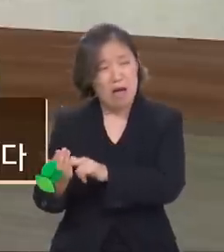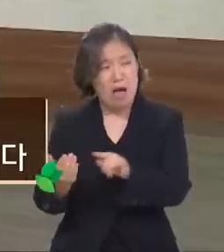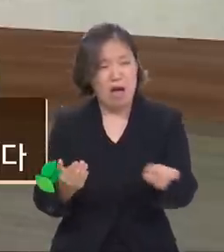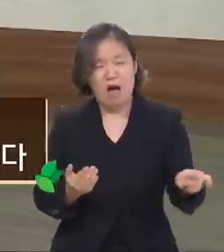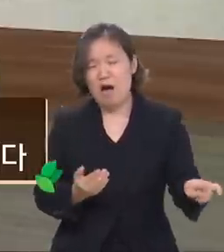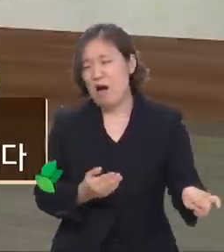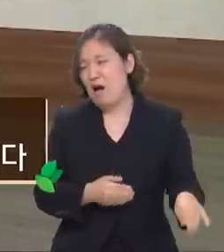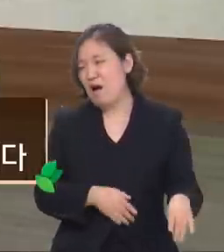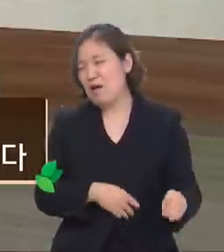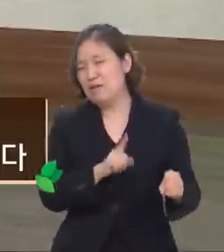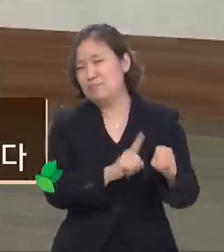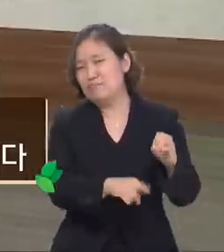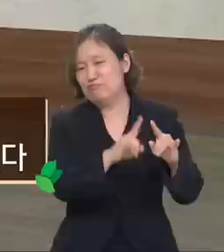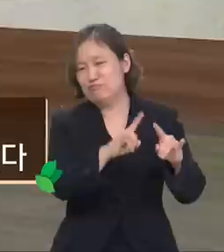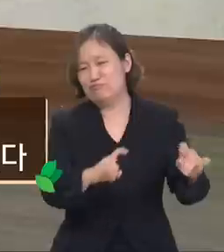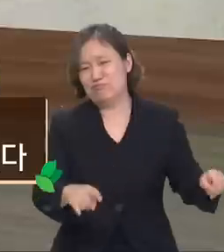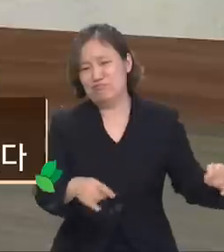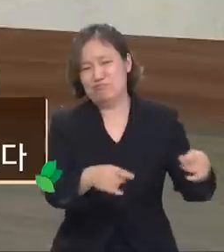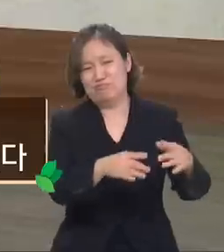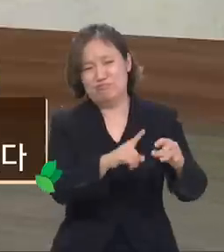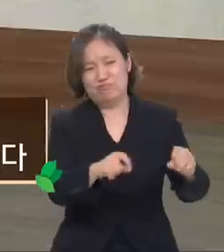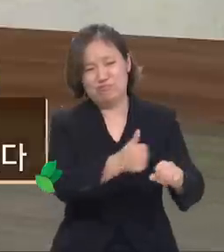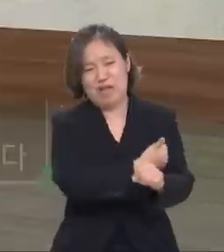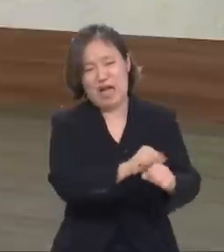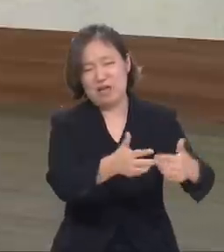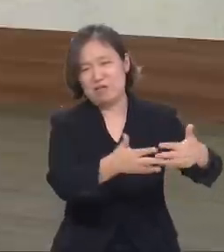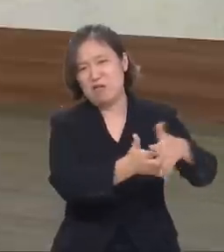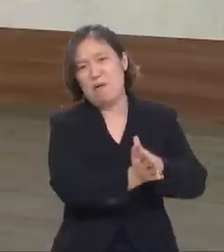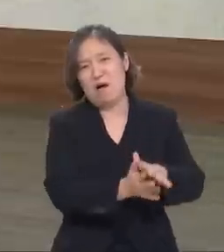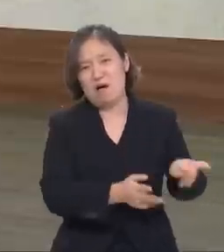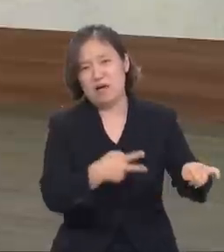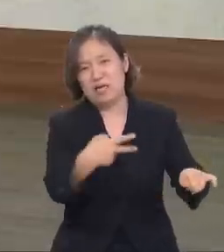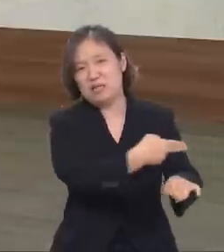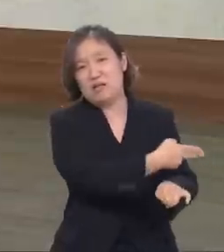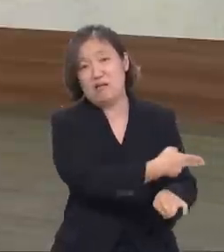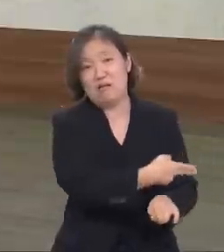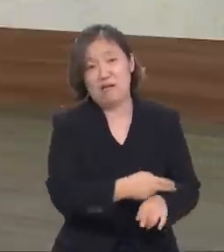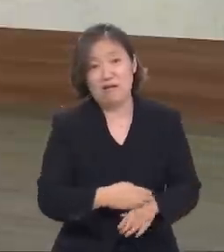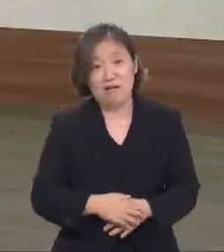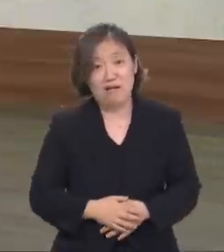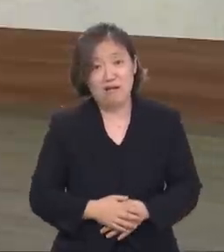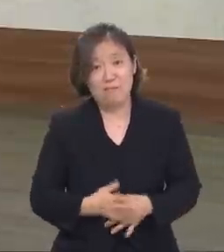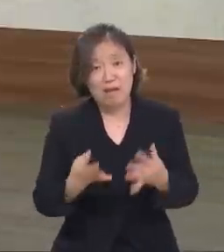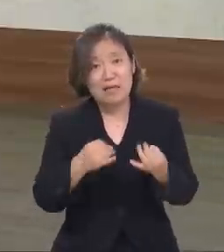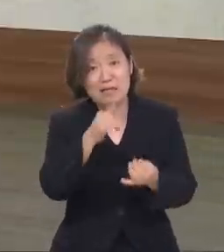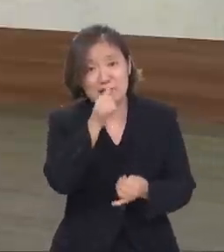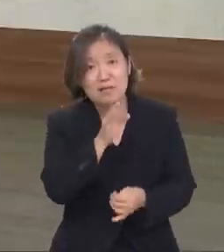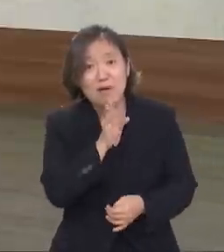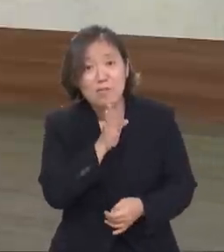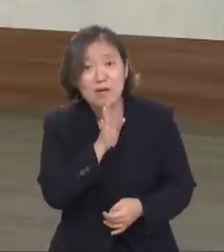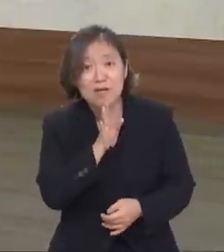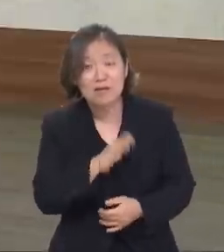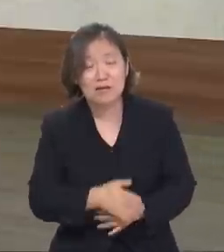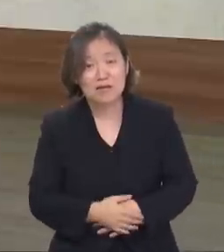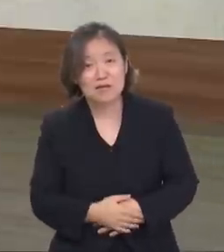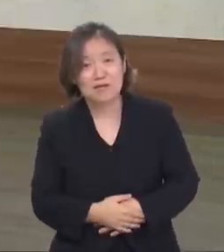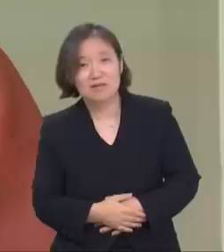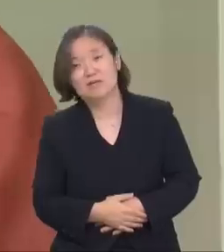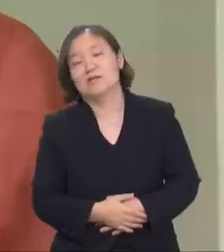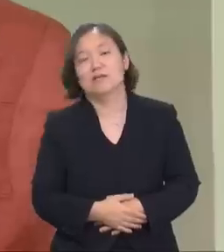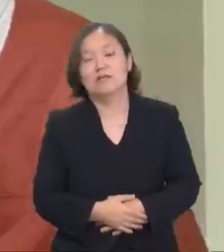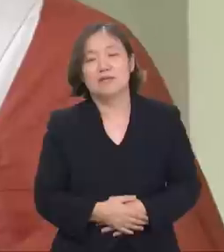정내미가 떨어지듯이 불심도 뚝 떨어져 가지고 절에 안 나오시는 그런 분들이 많다 그랬잖아요